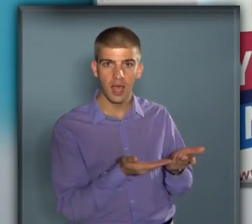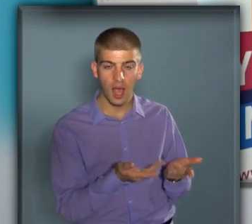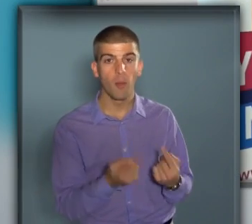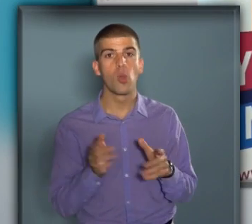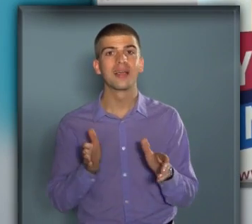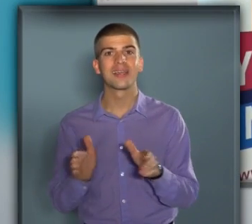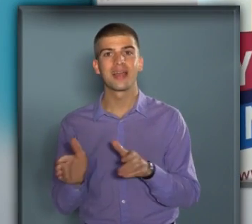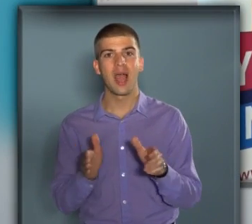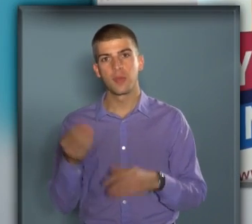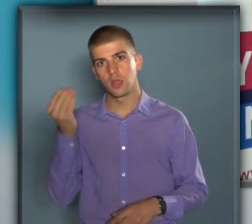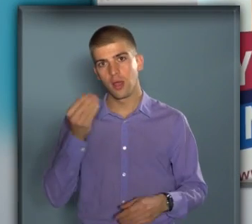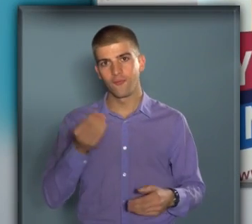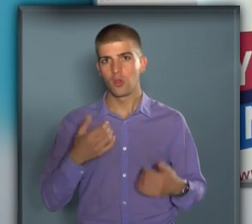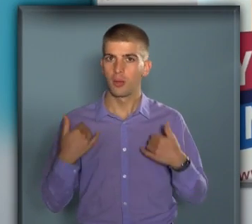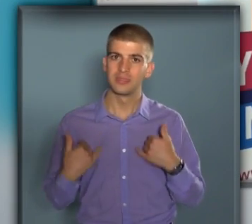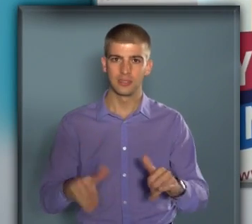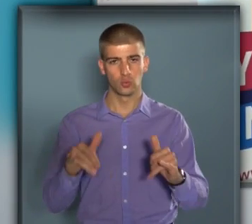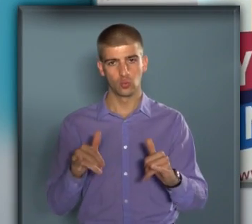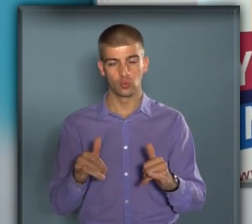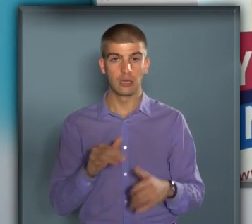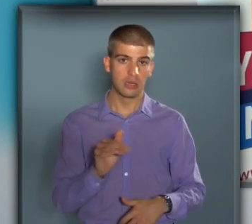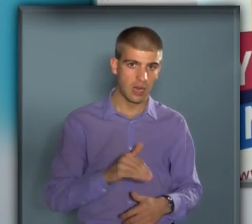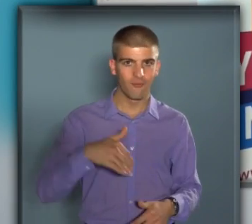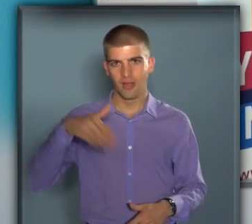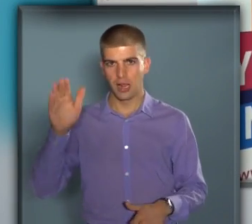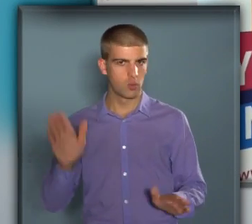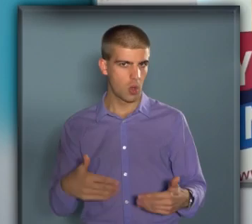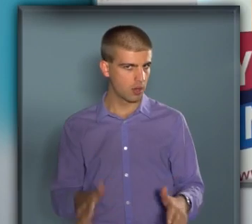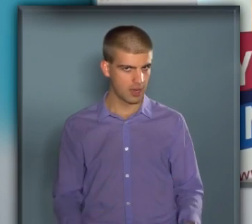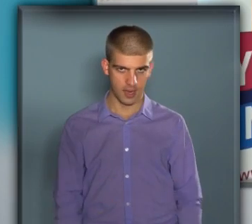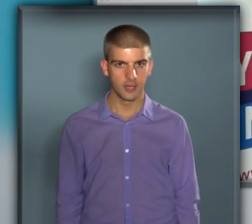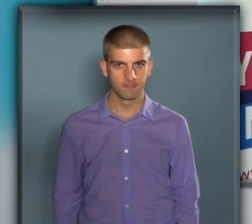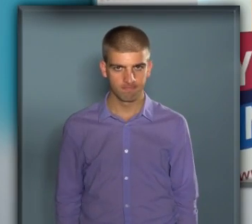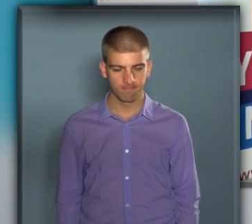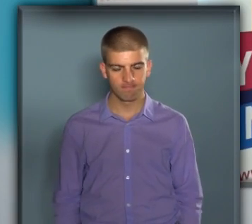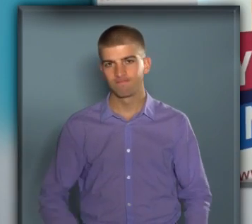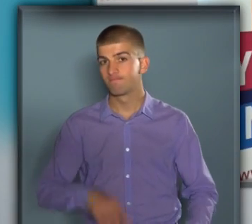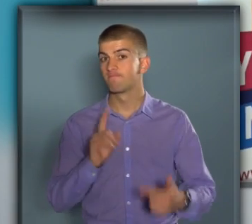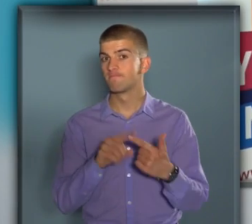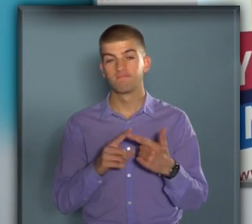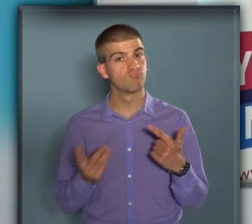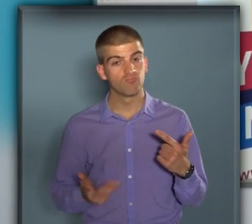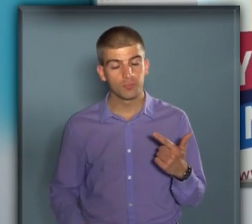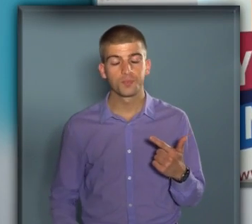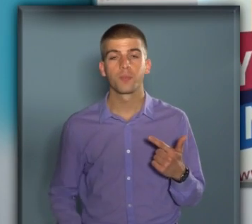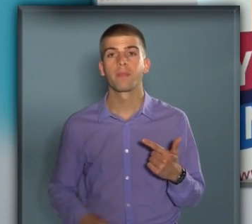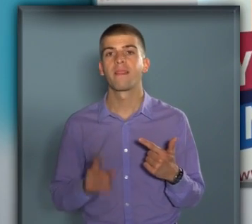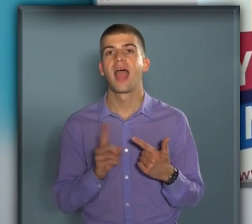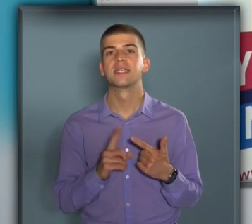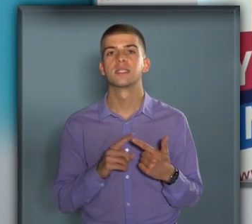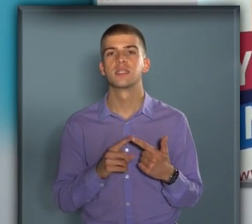kerámia tanfolyamot indítsunk gyerekeknek, felnőtteknek. A másik az pedig, hát egy